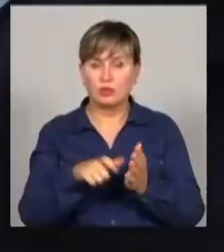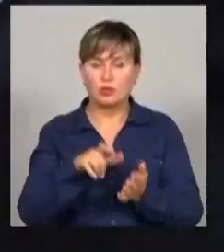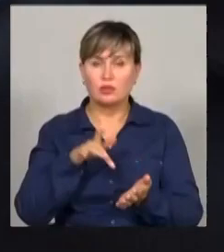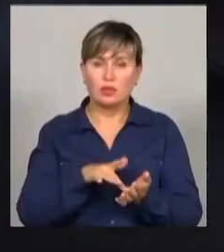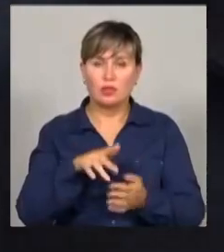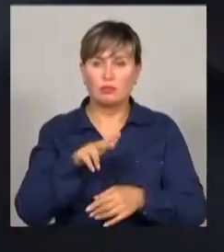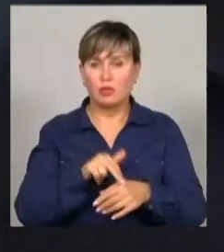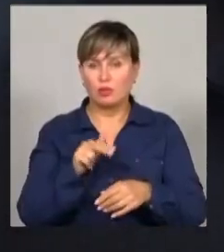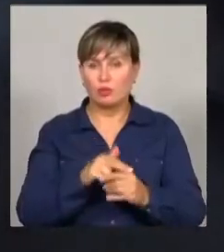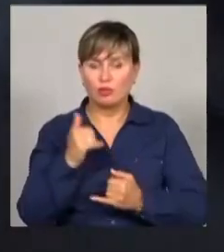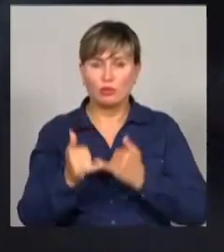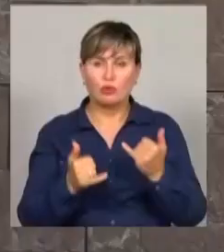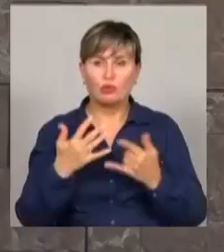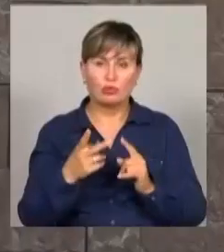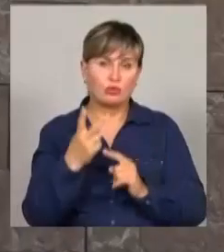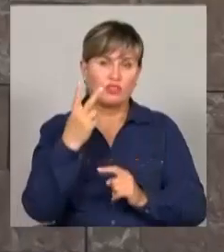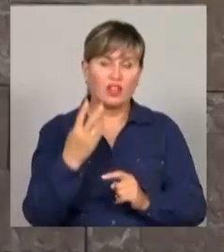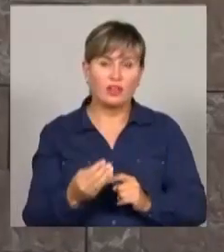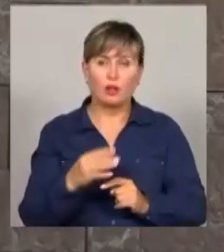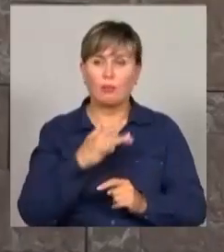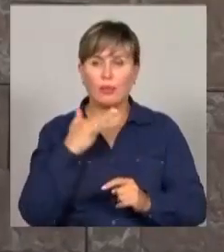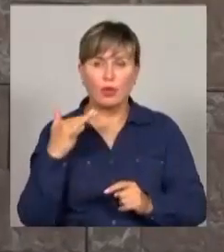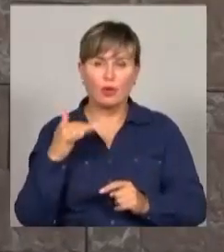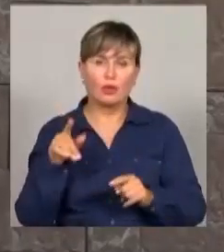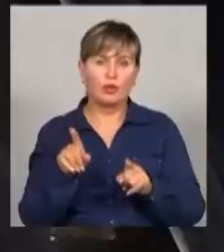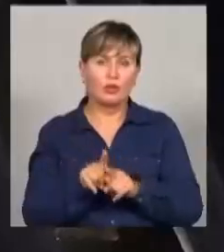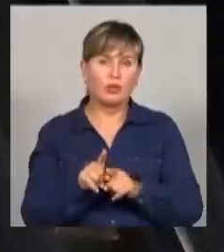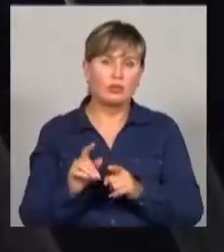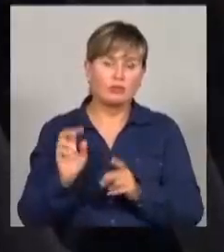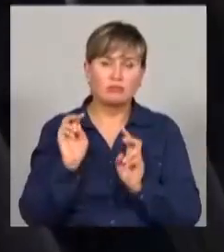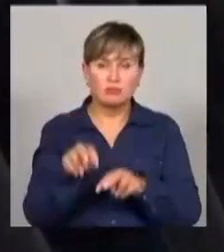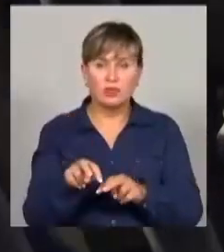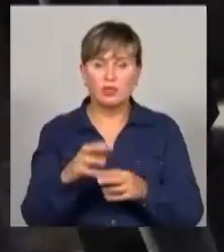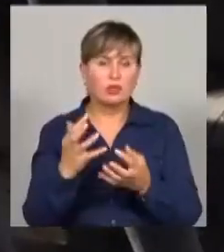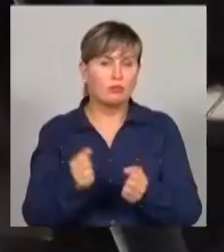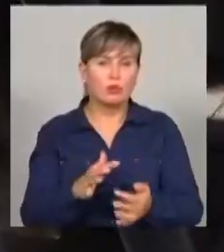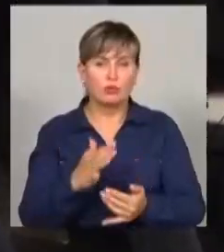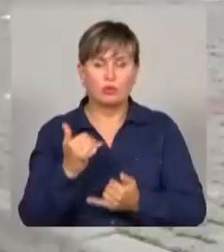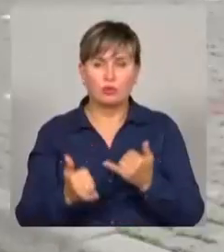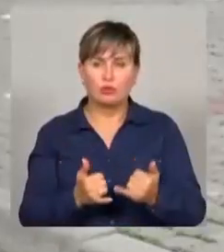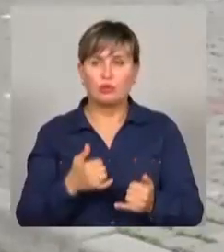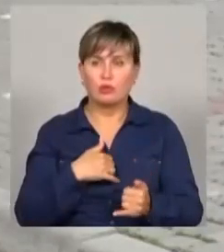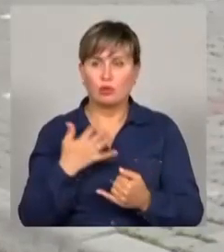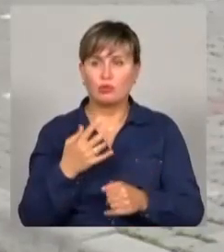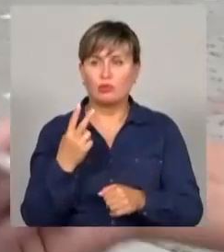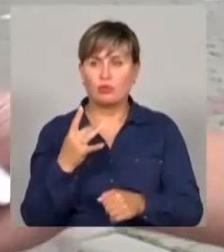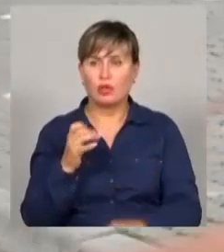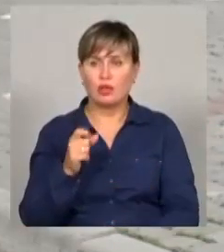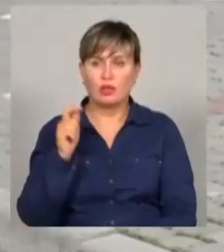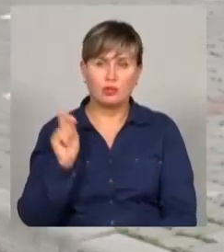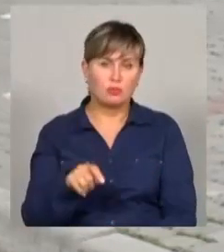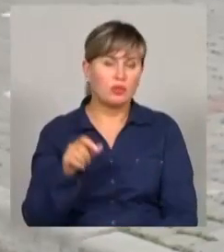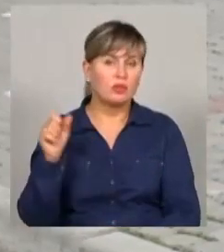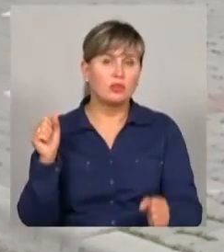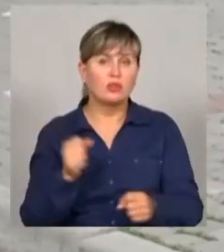миграционных услуг наблюдается вот уже второй день. Но многие из собравшихся так и не получили необходимую услугу. Я два раза приезжал, но невозможно